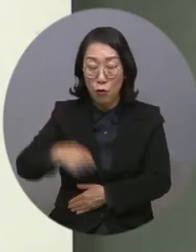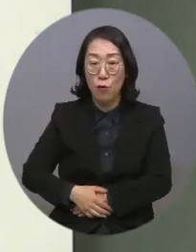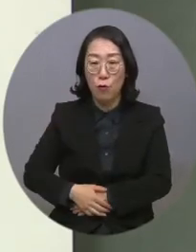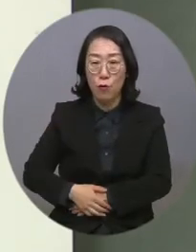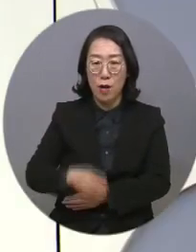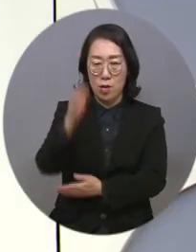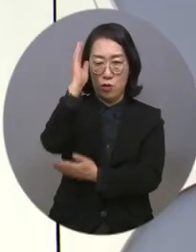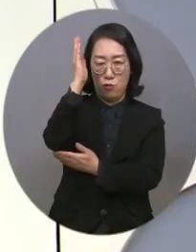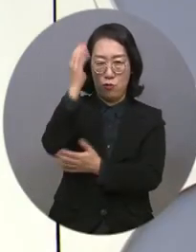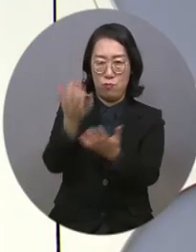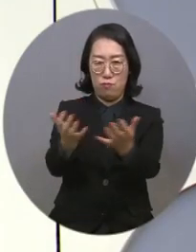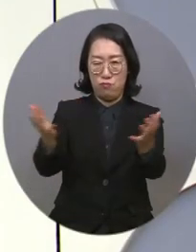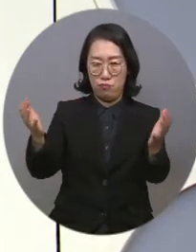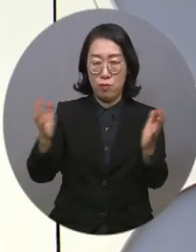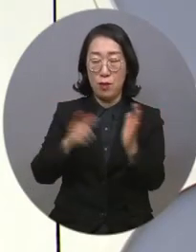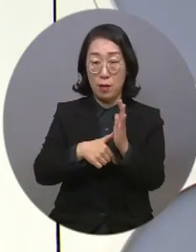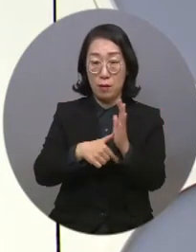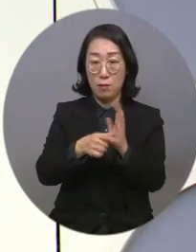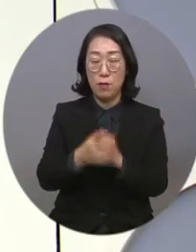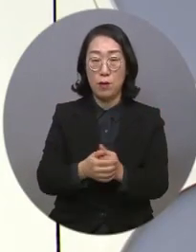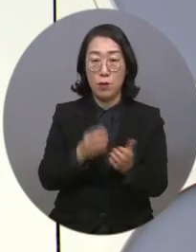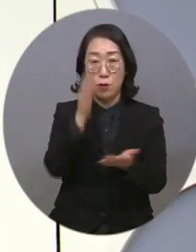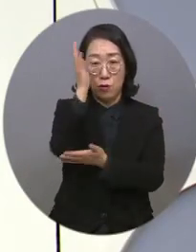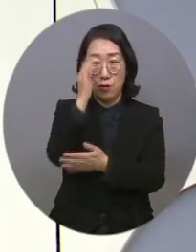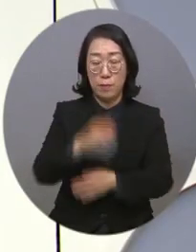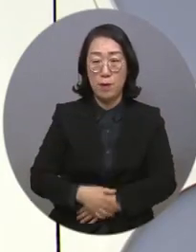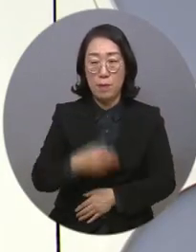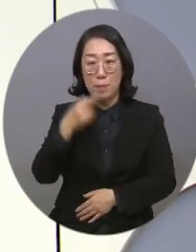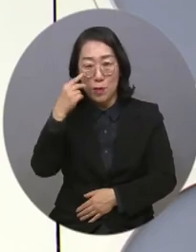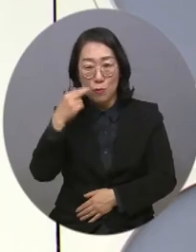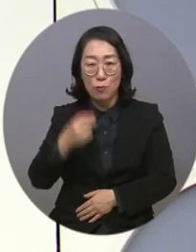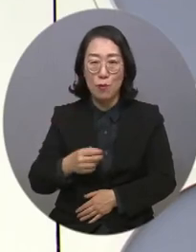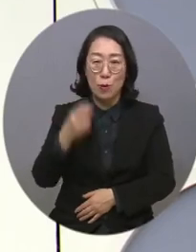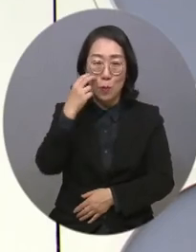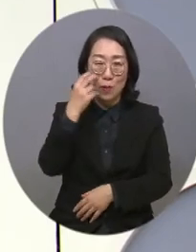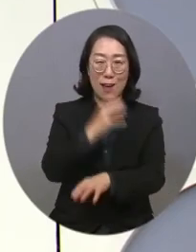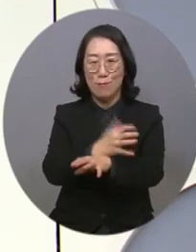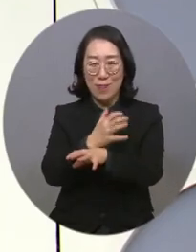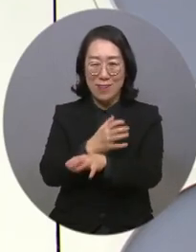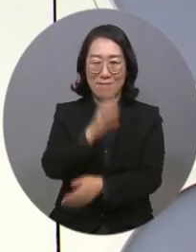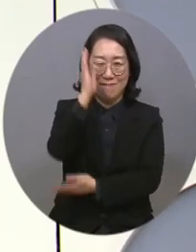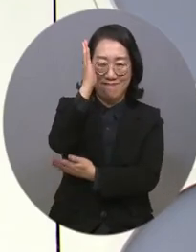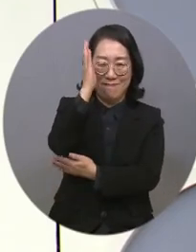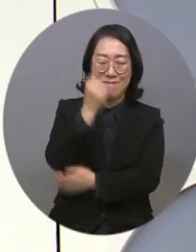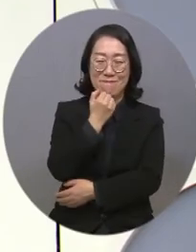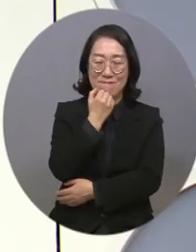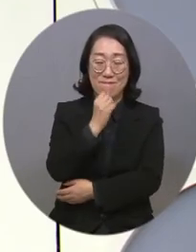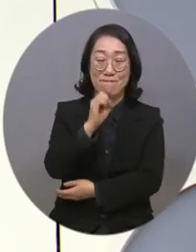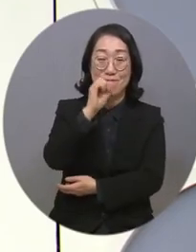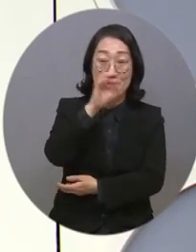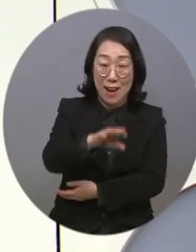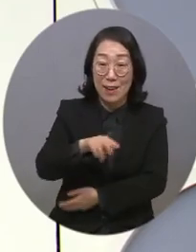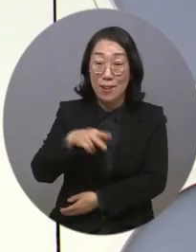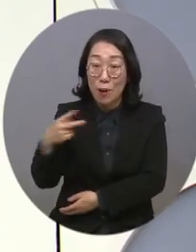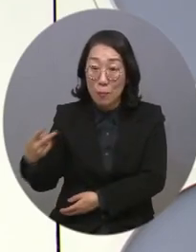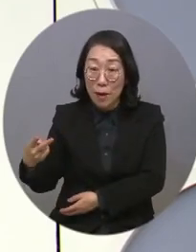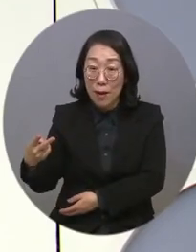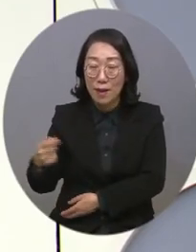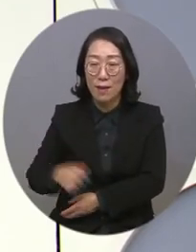연설할 때요. 맥아더 장군이 군중 연설하면서 미국 농담을 하나 딱 했어요. 그런데 이 박수름 그때